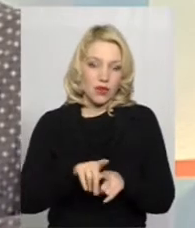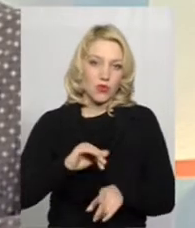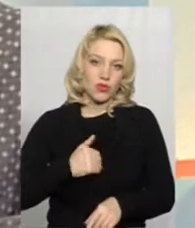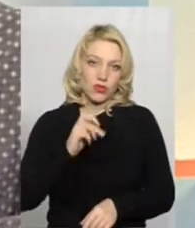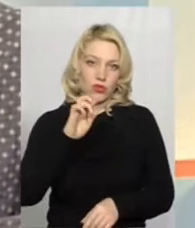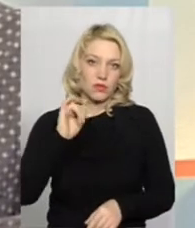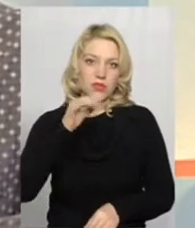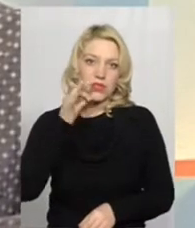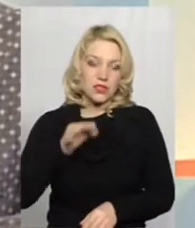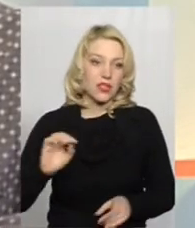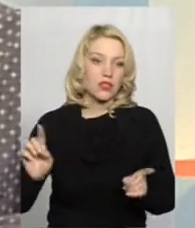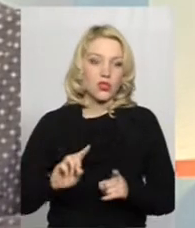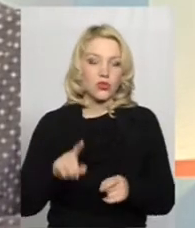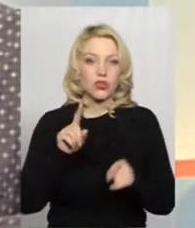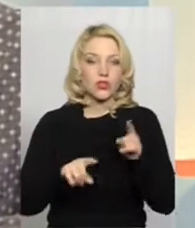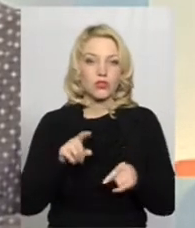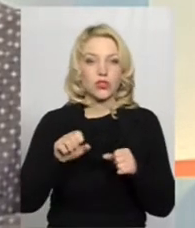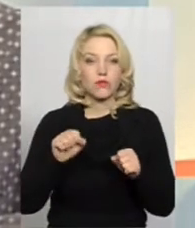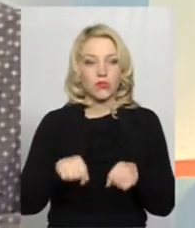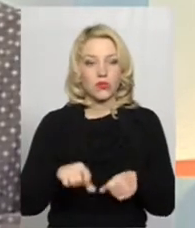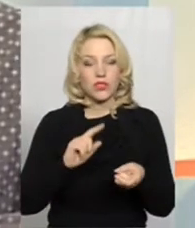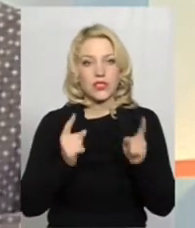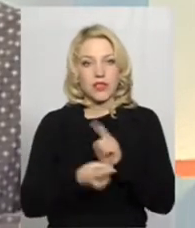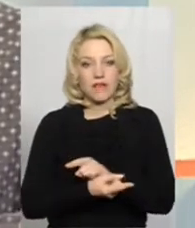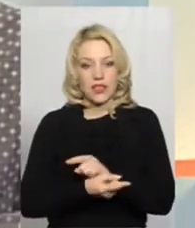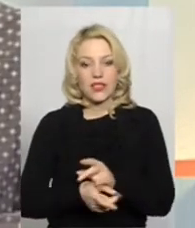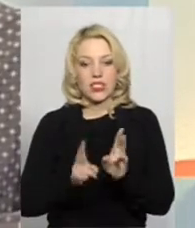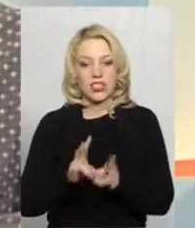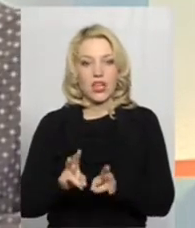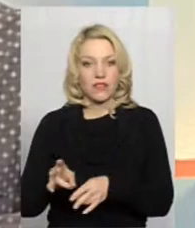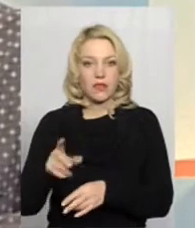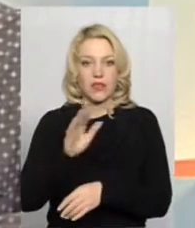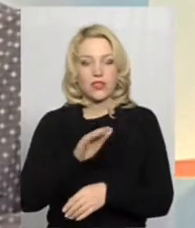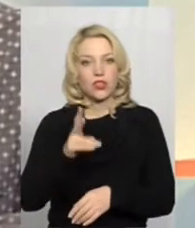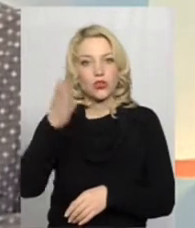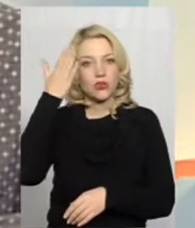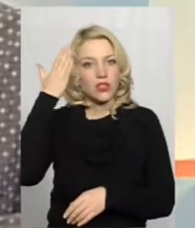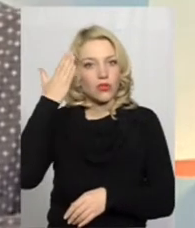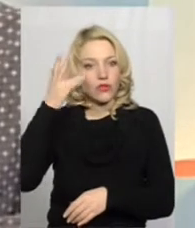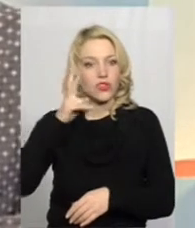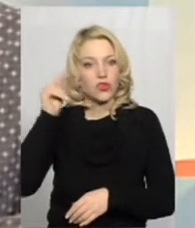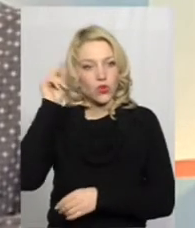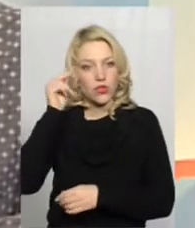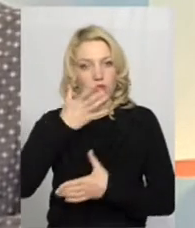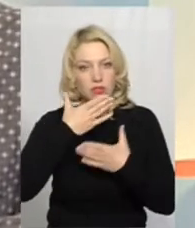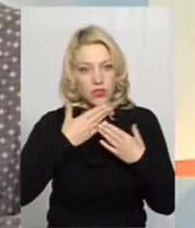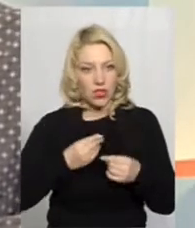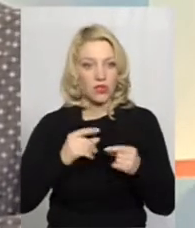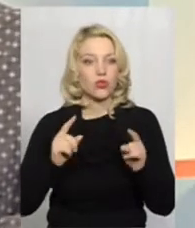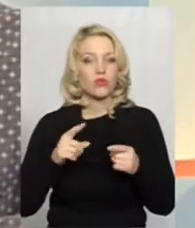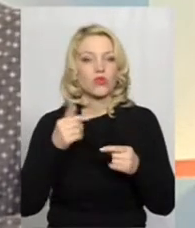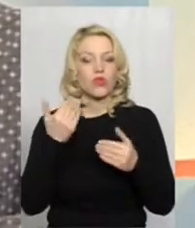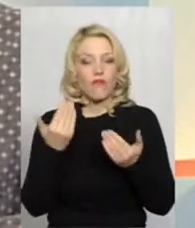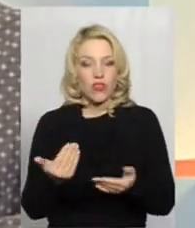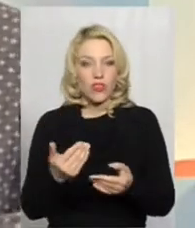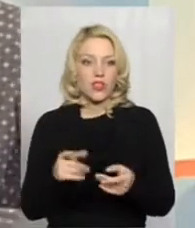що іноді можуть ставати жертвами і ті діти, які обдаровані, які гарно навчаються, тому що вони